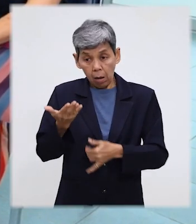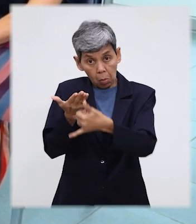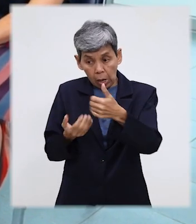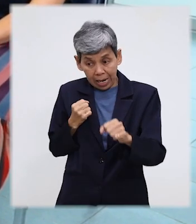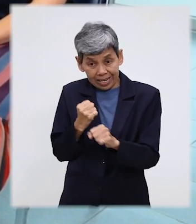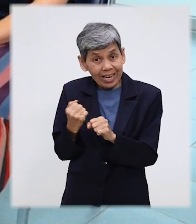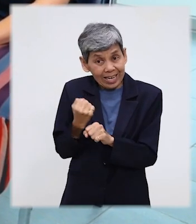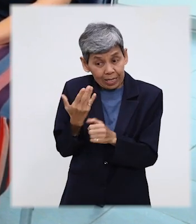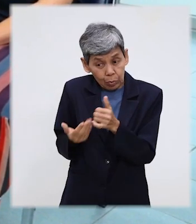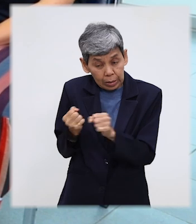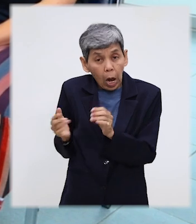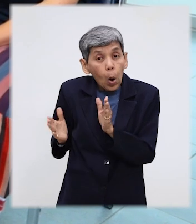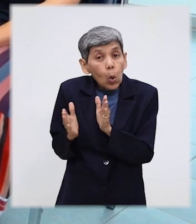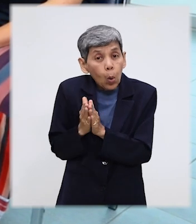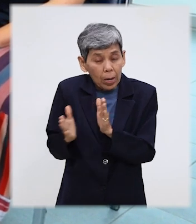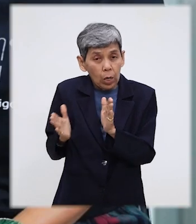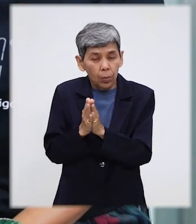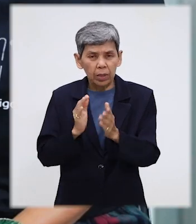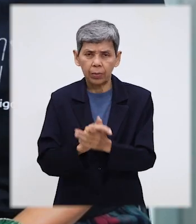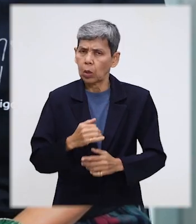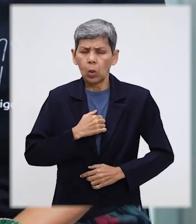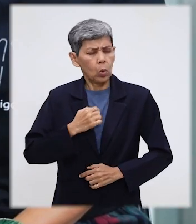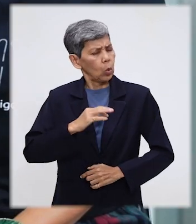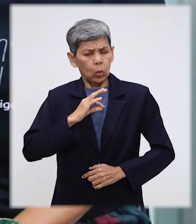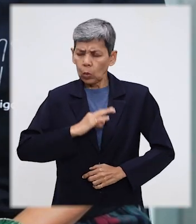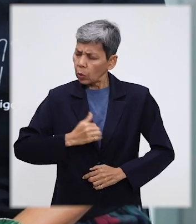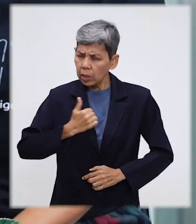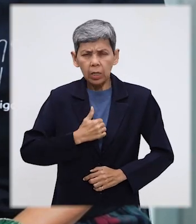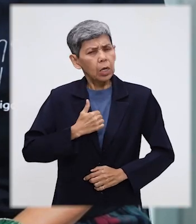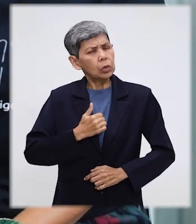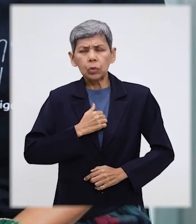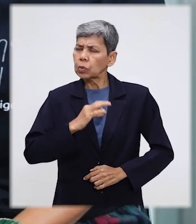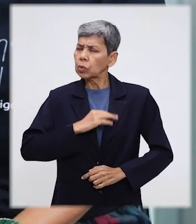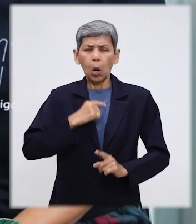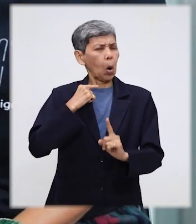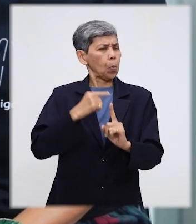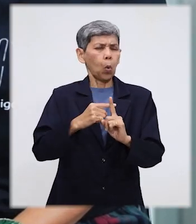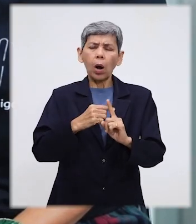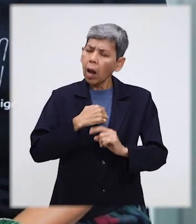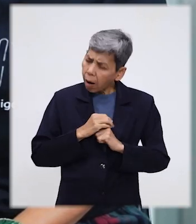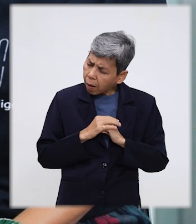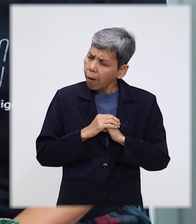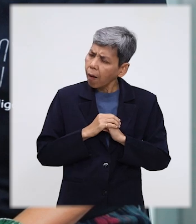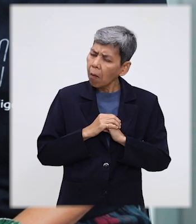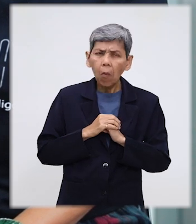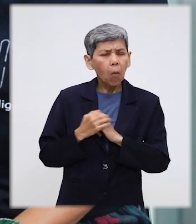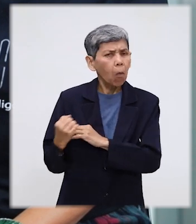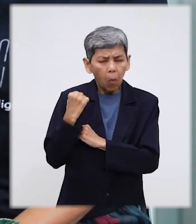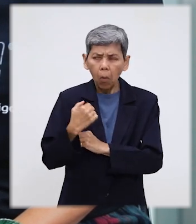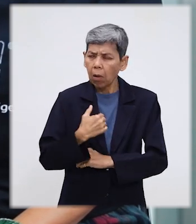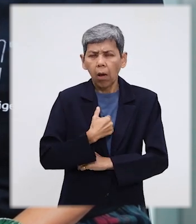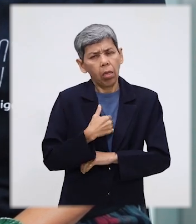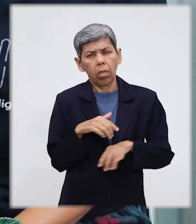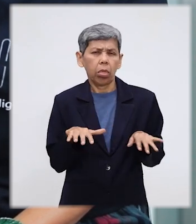นที่เราทำงานด้วยเนี่ยพี่ๆกลุ่ม SIG เนี่ยค่ะทัศนคติดีมากการมองโลกของเขาดีมากจนบางทีเขาเข้มแข็งกว่าเราอีก